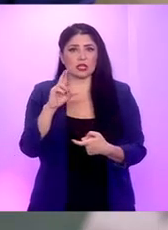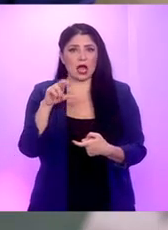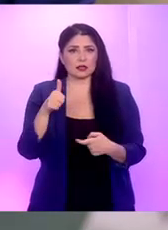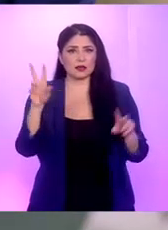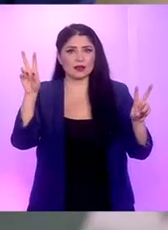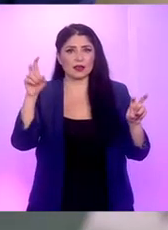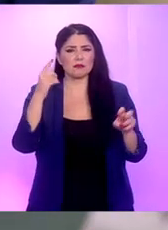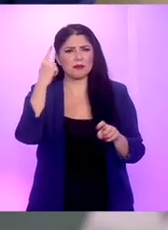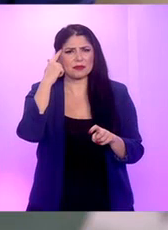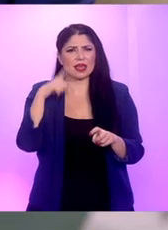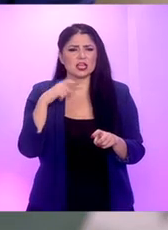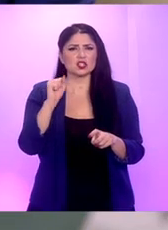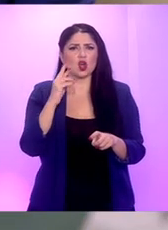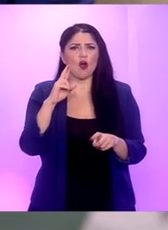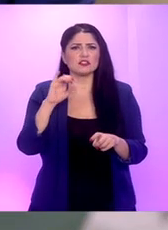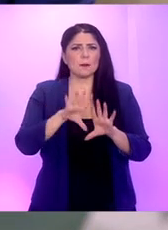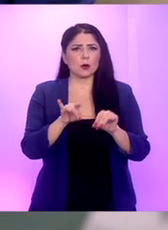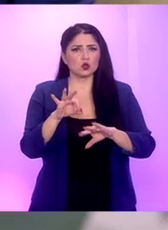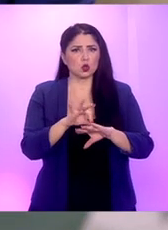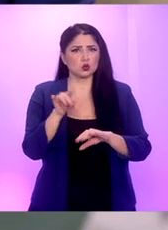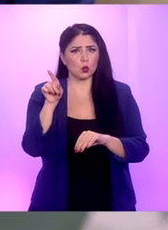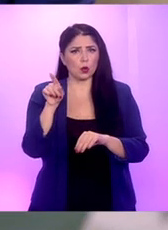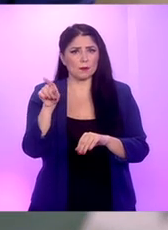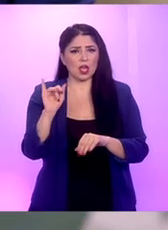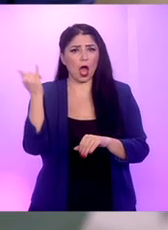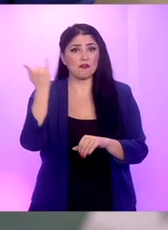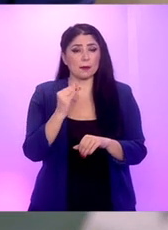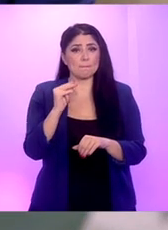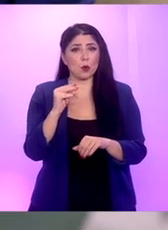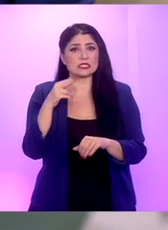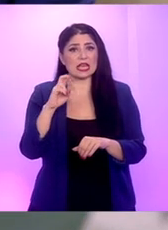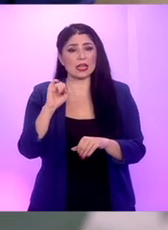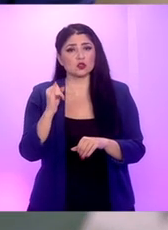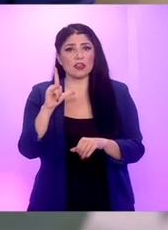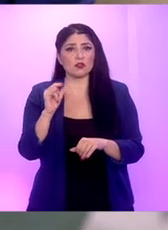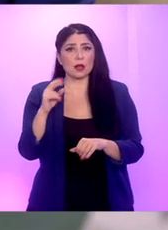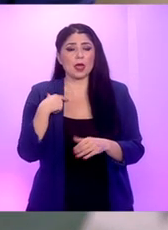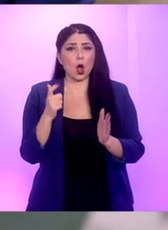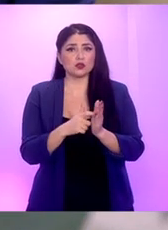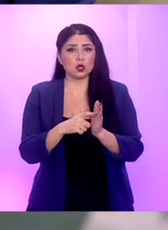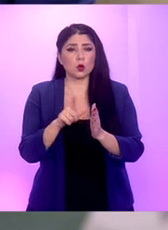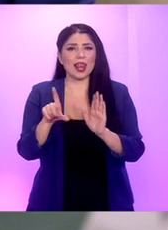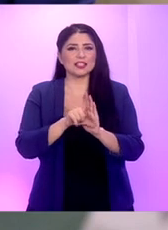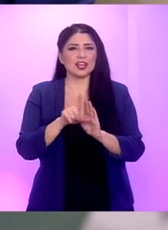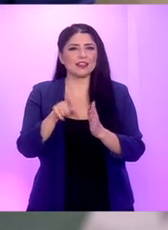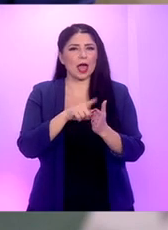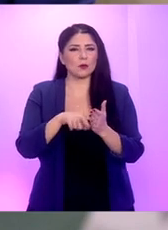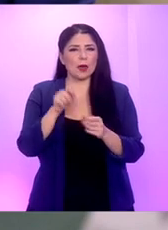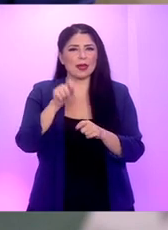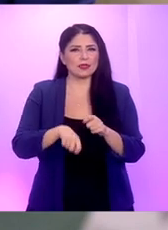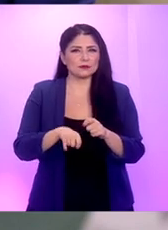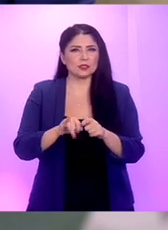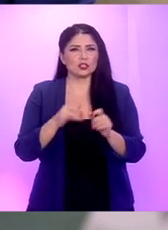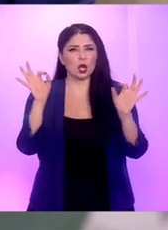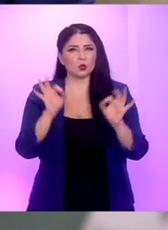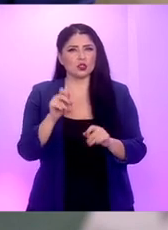îmi amintesc că eram la Scroviștea cu soțul meu când au venit Paul Stănescu și Liviu Dragnea. Mi-au cerut amnistia și grațierea care urma să fie introdusă de